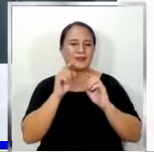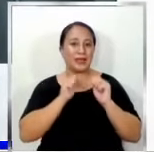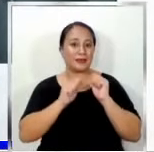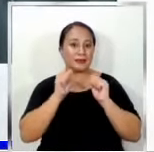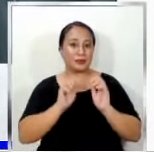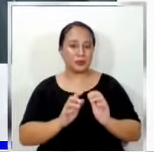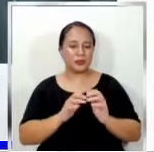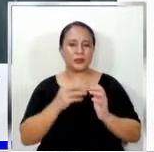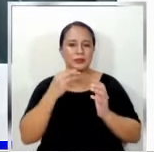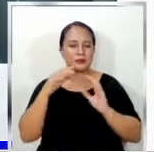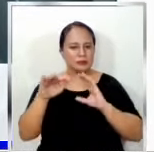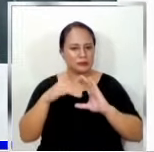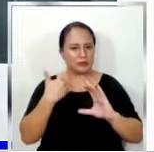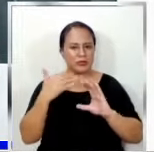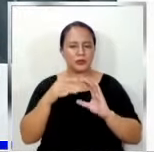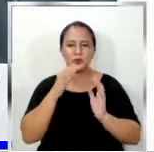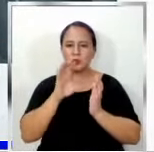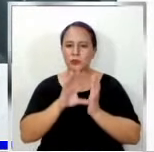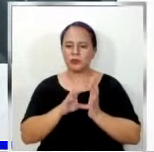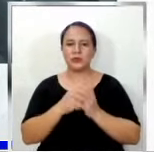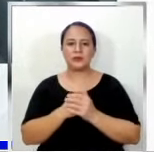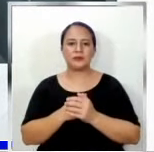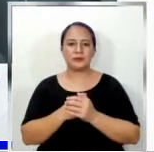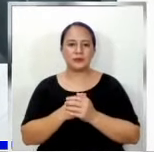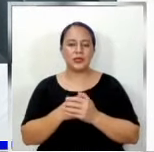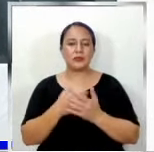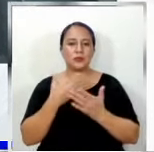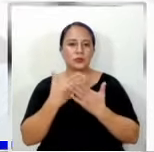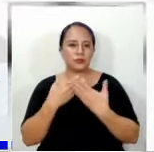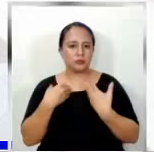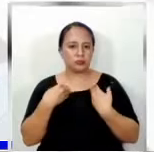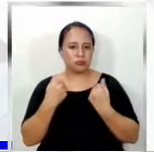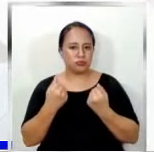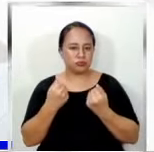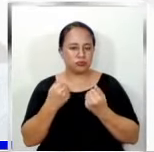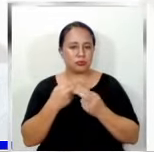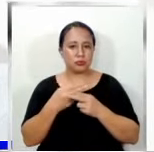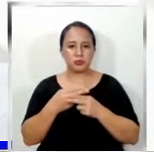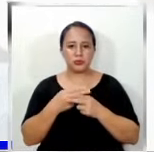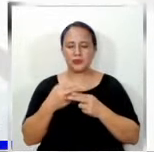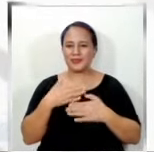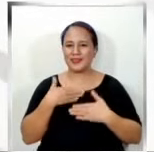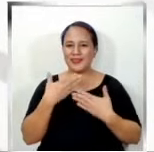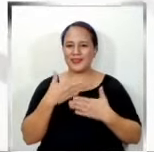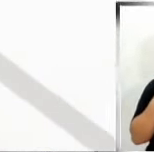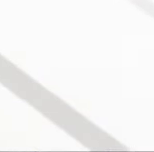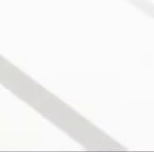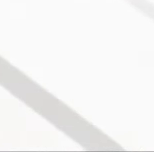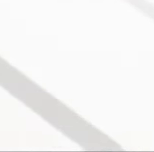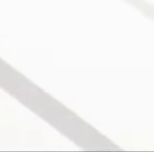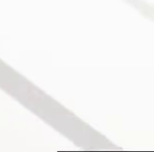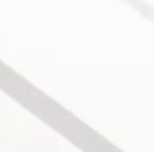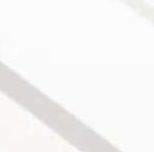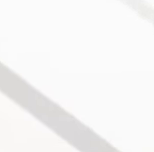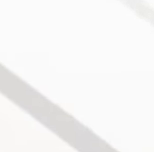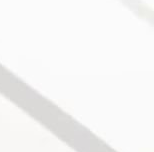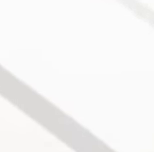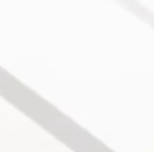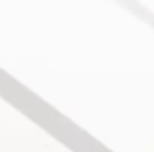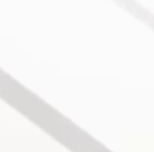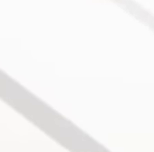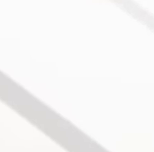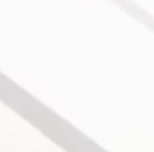nag-message, nag-comment sa akin na ganyan, get well soon. So nakakatuwa naman. Aubrey Carampel, updated sa showbiz